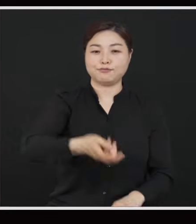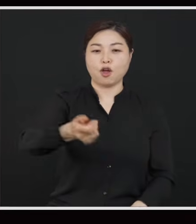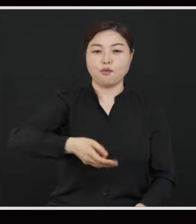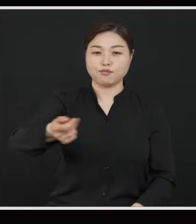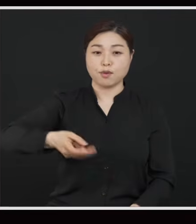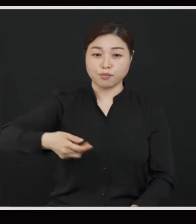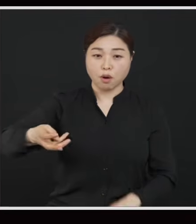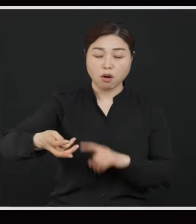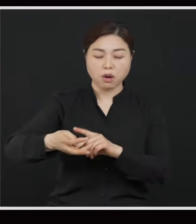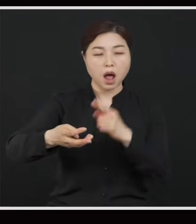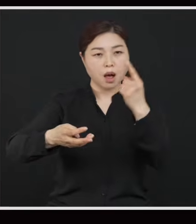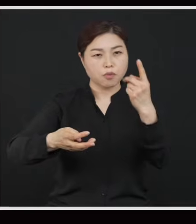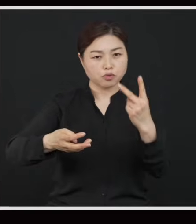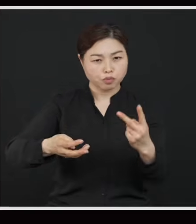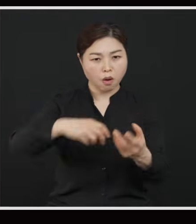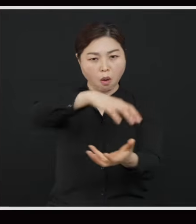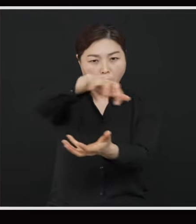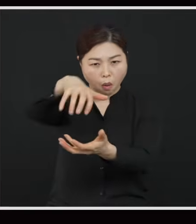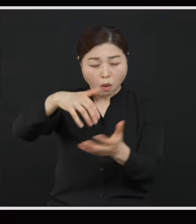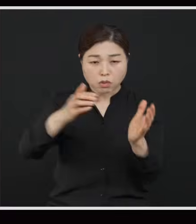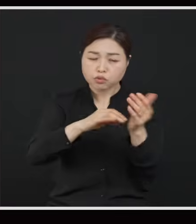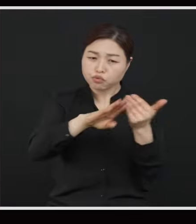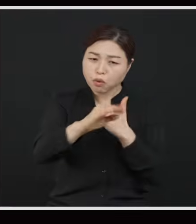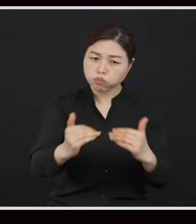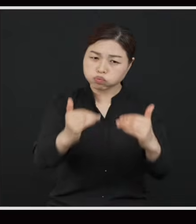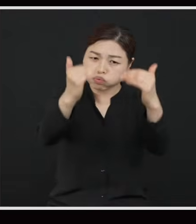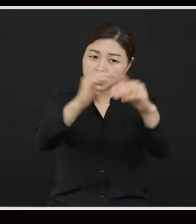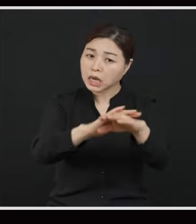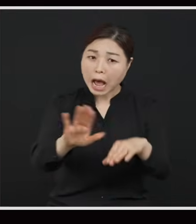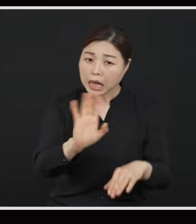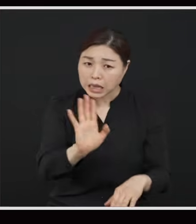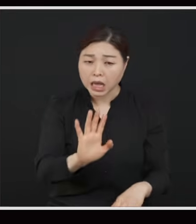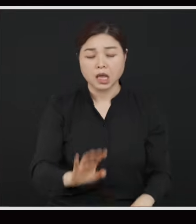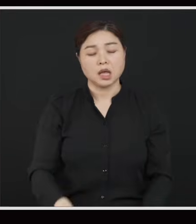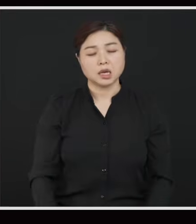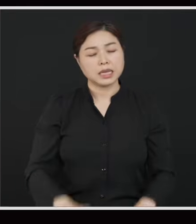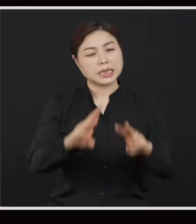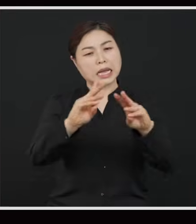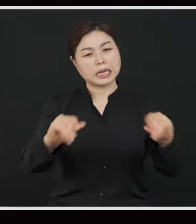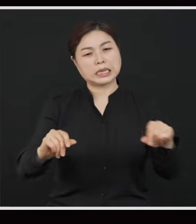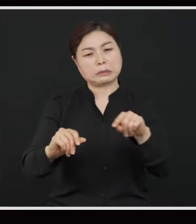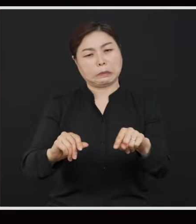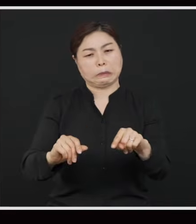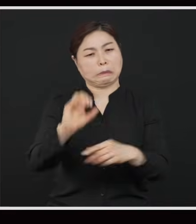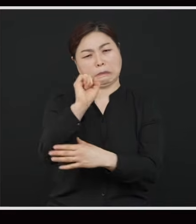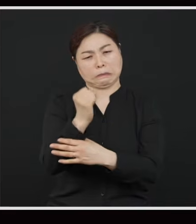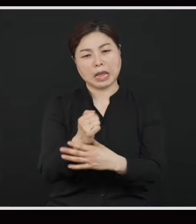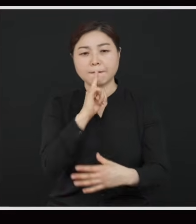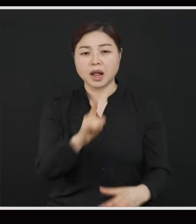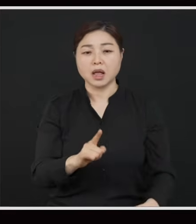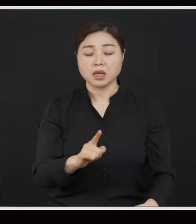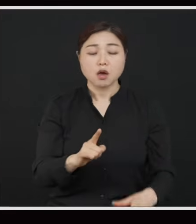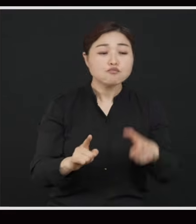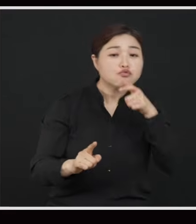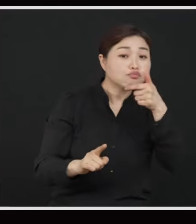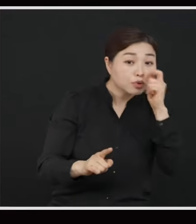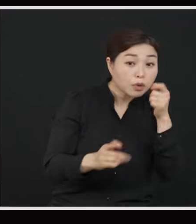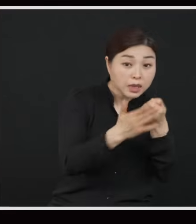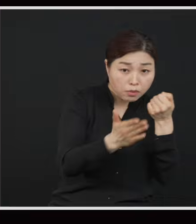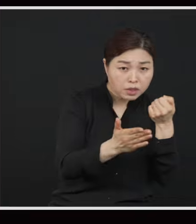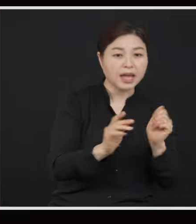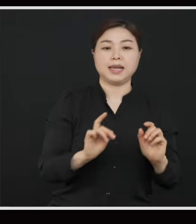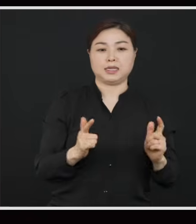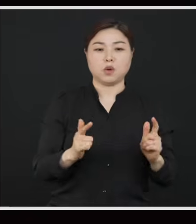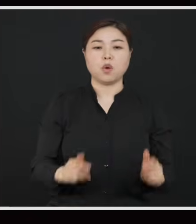지으면 한두 번 지으면은 그 다음서부터 이게 잘 안 자라죠. 사람들이 땅이 메말라서 그렇다고 그러는데, 물이 없어서 메말른 게